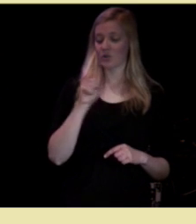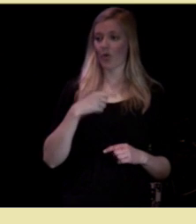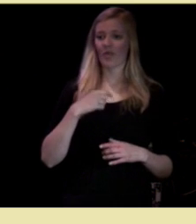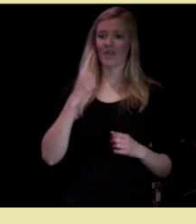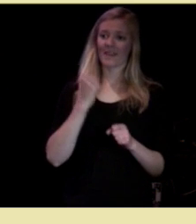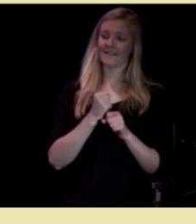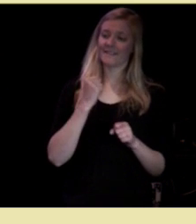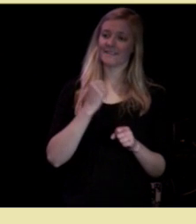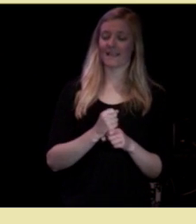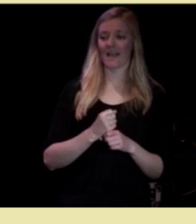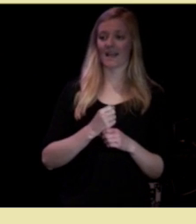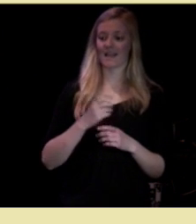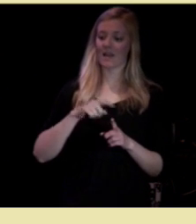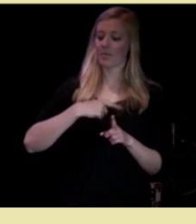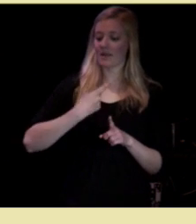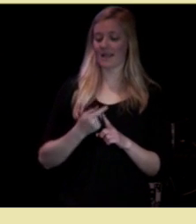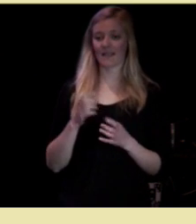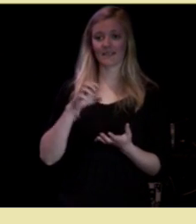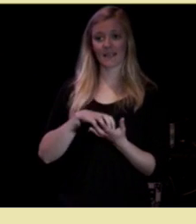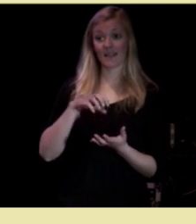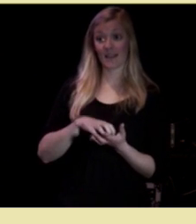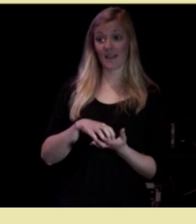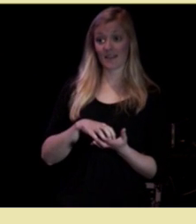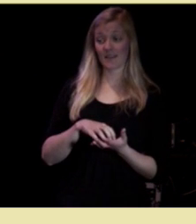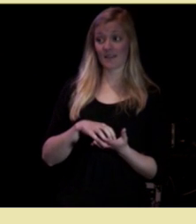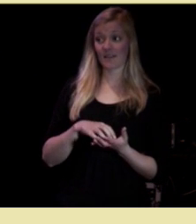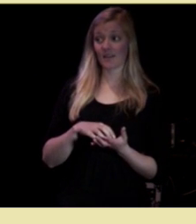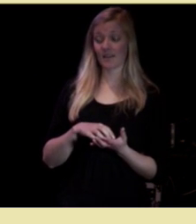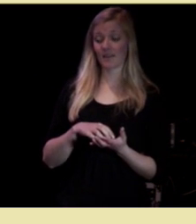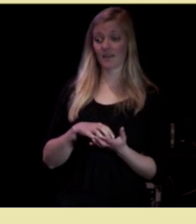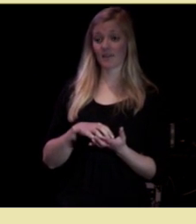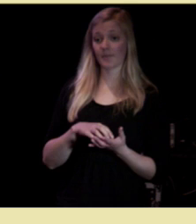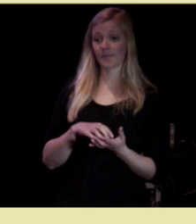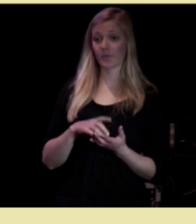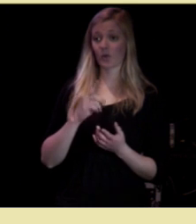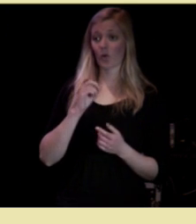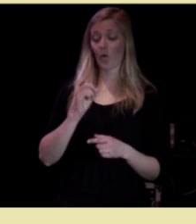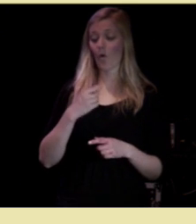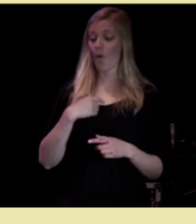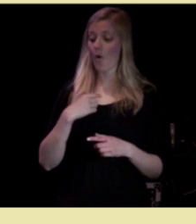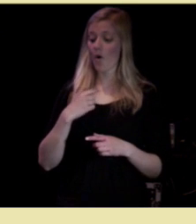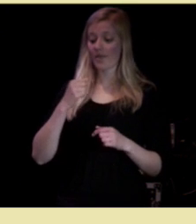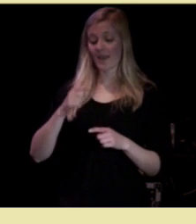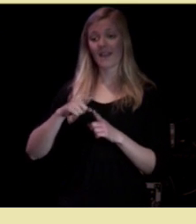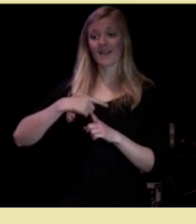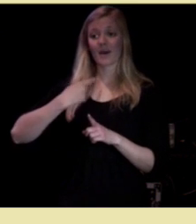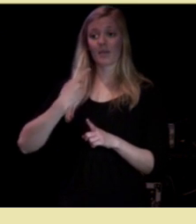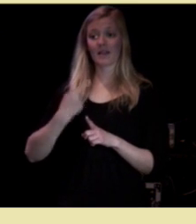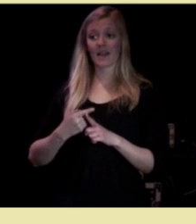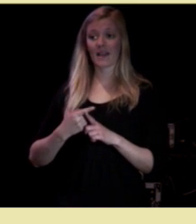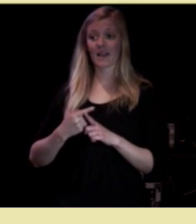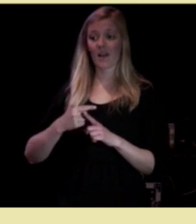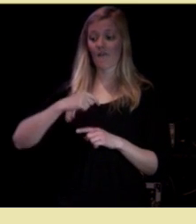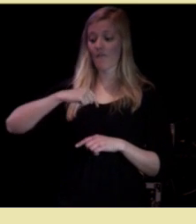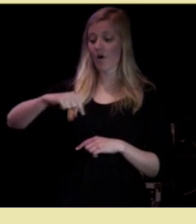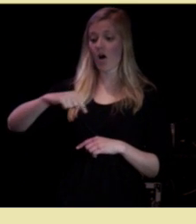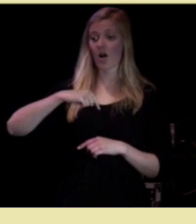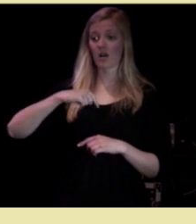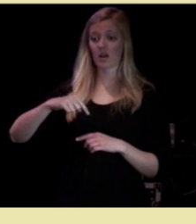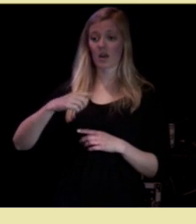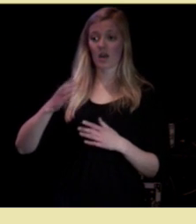dedikert rehabiliteringsenhet, så varte jo rehabiliteringen nok så